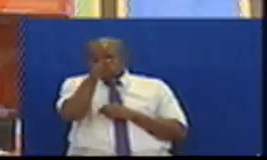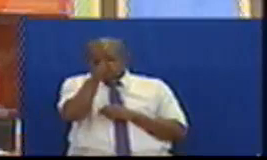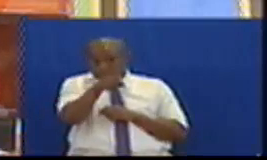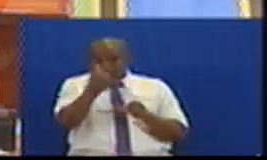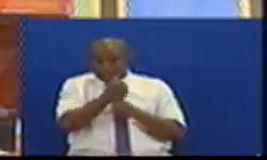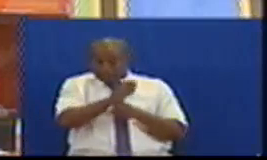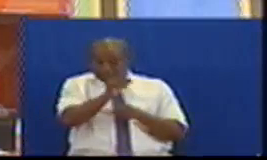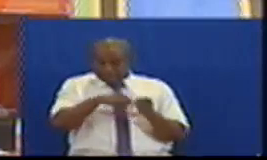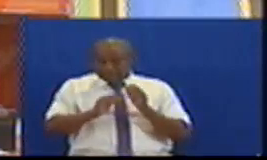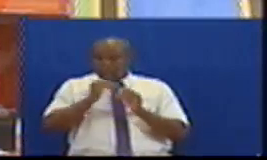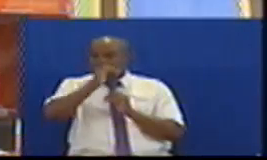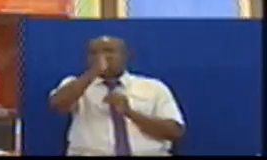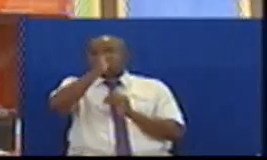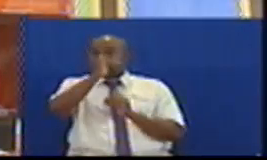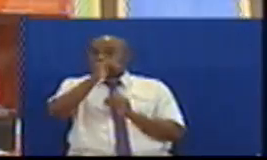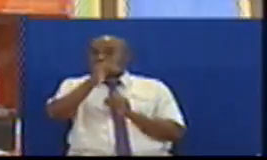fulani,